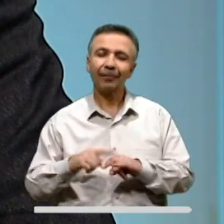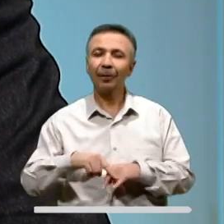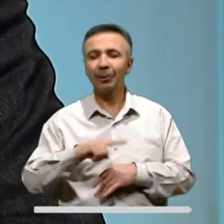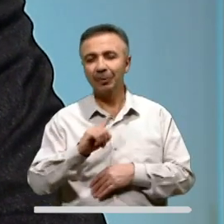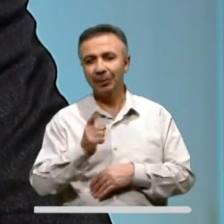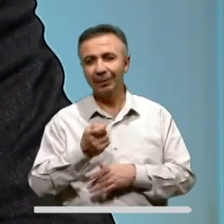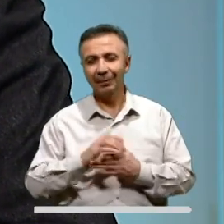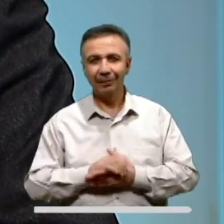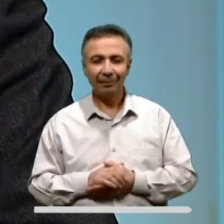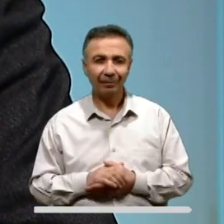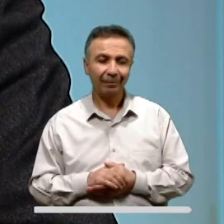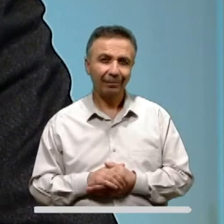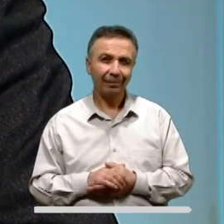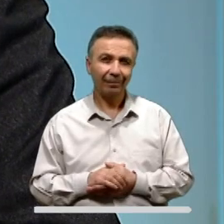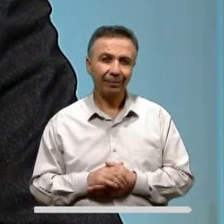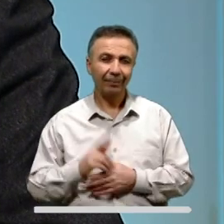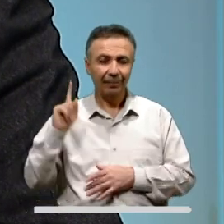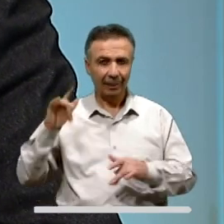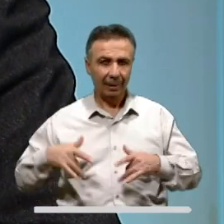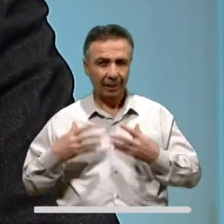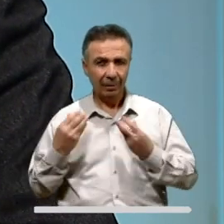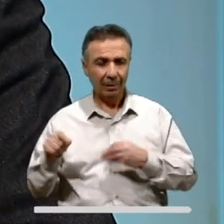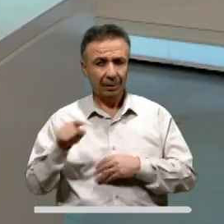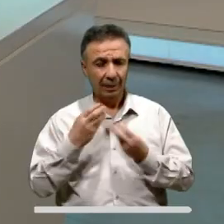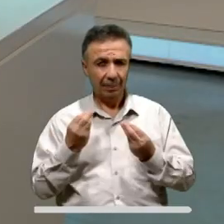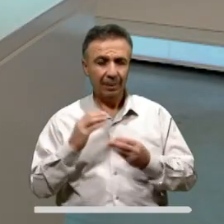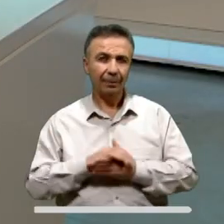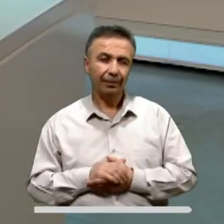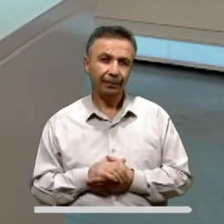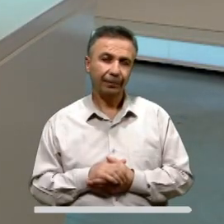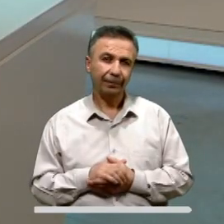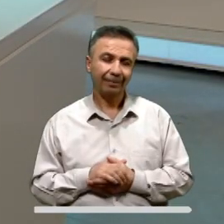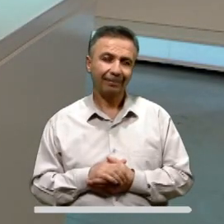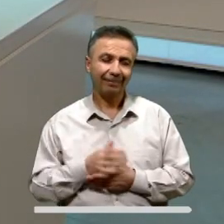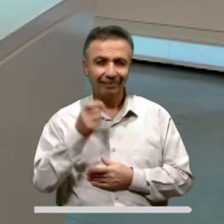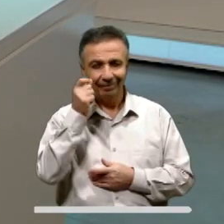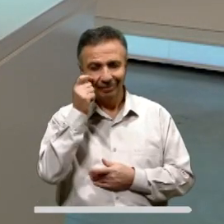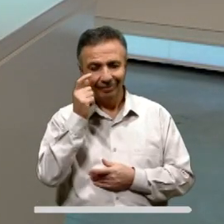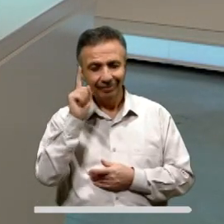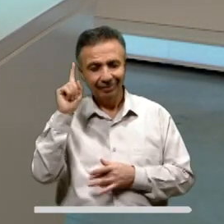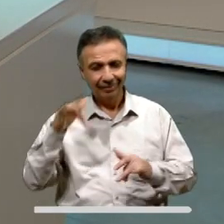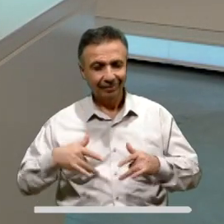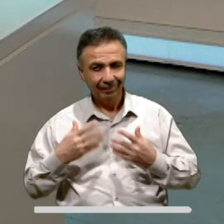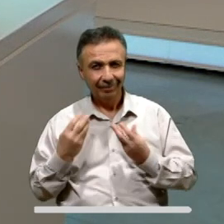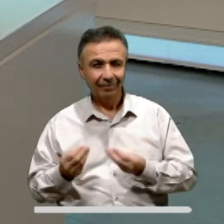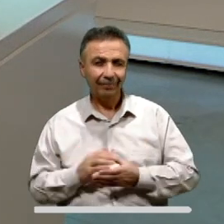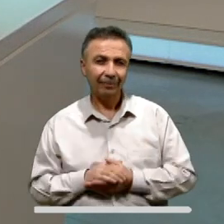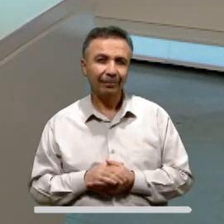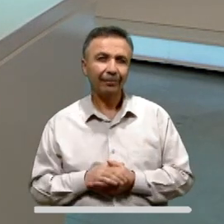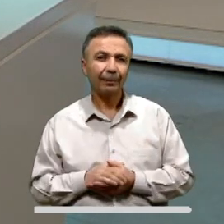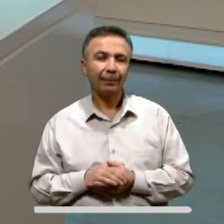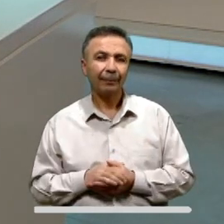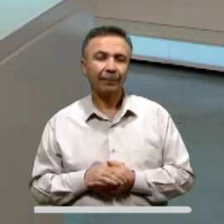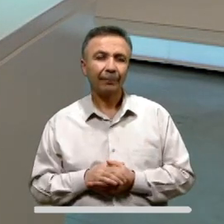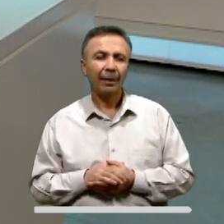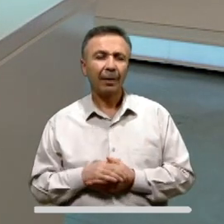Hoş bulduk değerli kardeşim. Nasılsınız? Allah razı olsun. Sizler nasılsınız? Elhamdülillah. Özlemiştik hocam sizi. Allah razı olsun. Muhterem Zeki